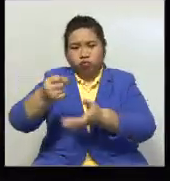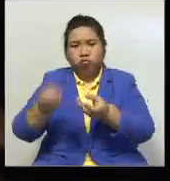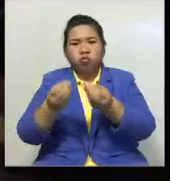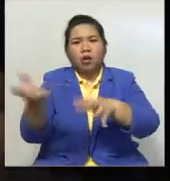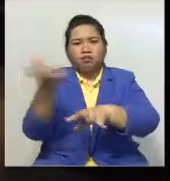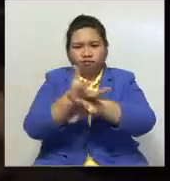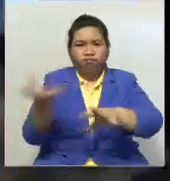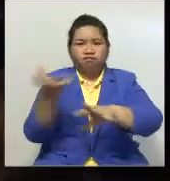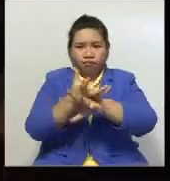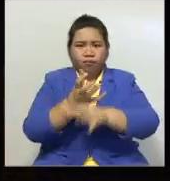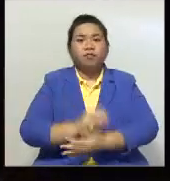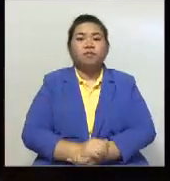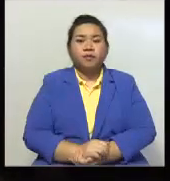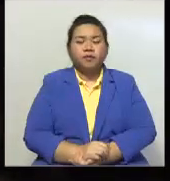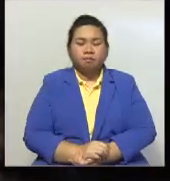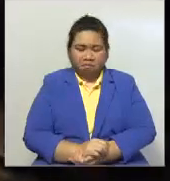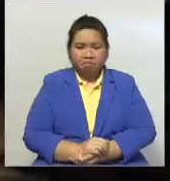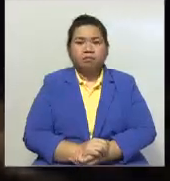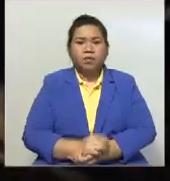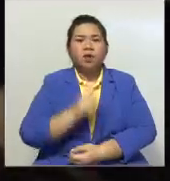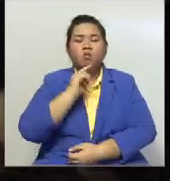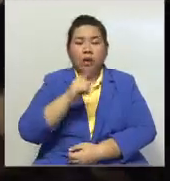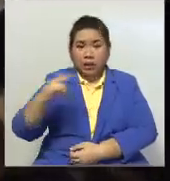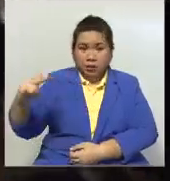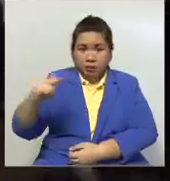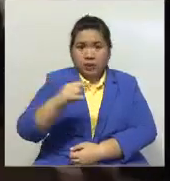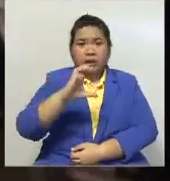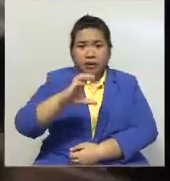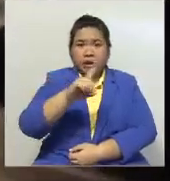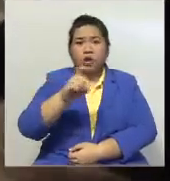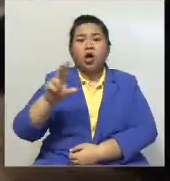ทางไปในเที่ยวบินลำดังกล่าวค่ะ ย้ำนะคะว่าจากเครื่องบิน